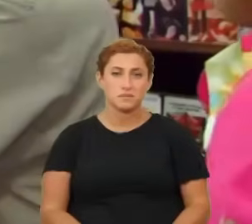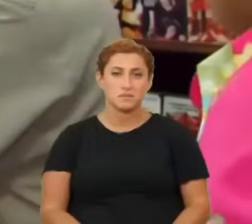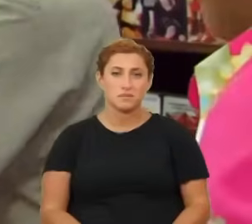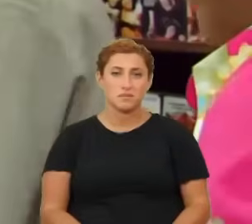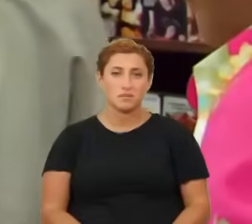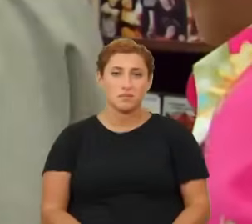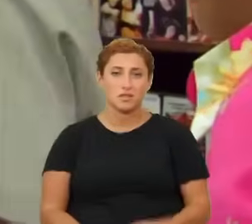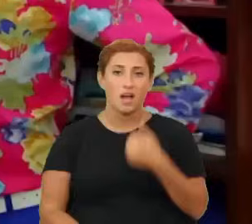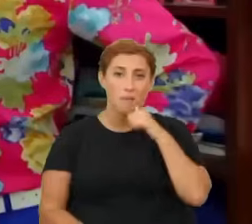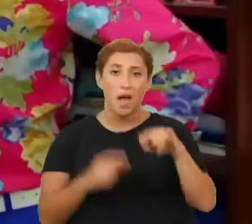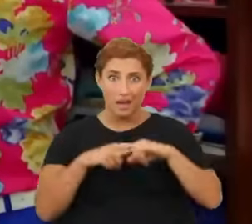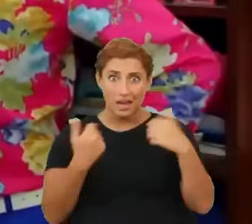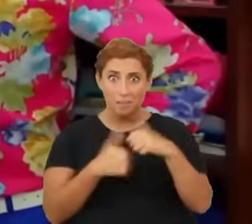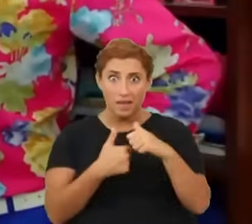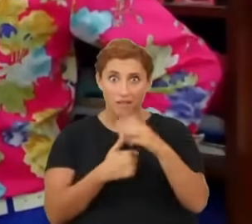Abin Hakkari'de mi evlendi?